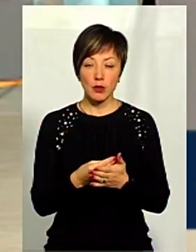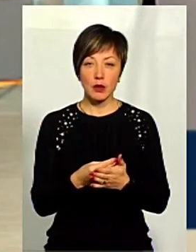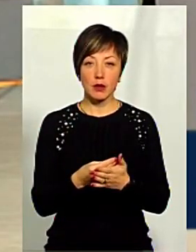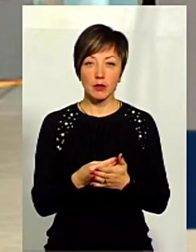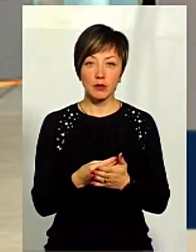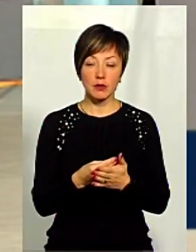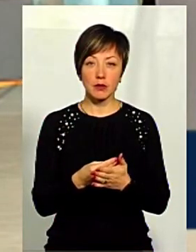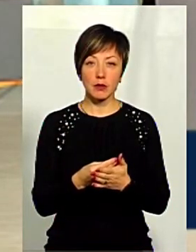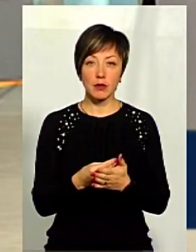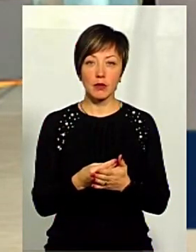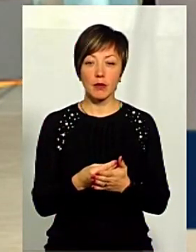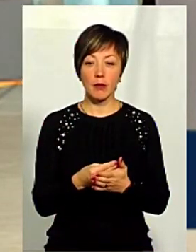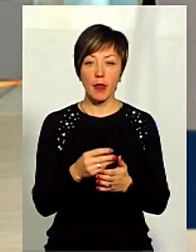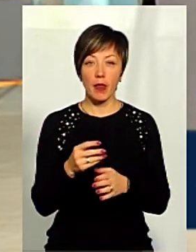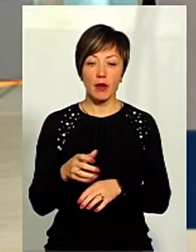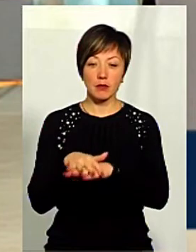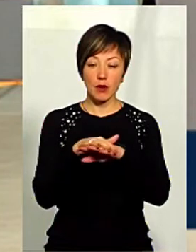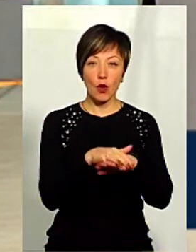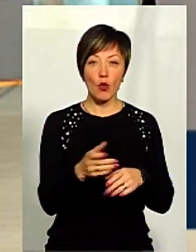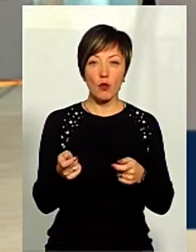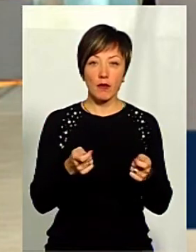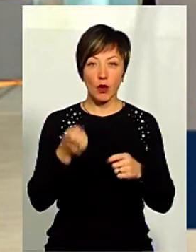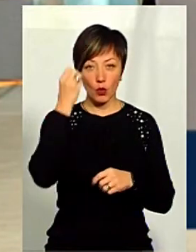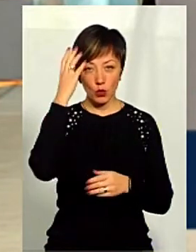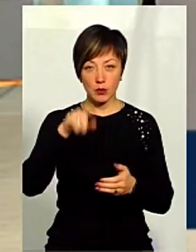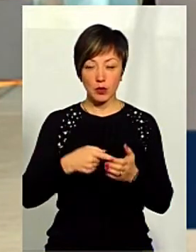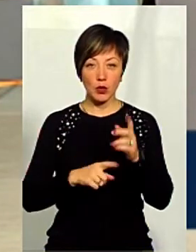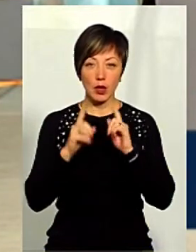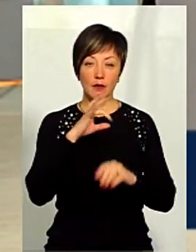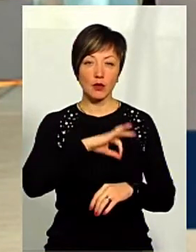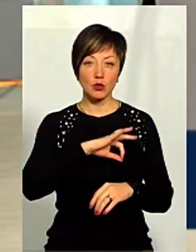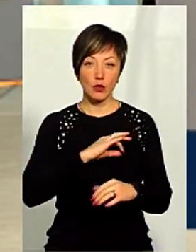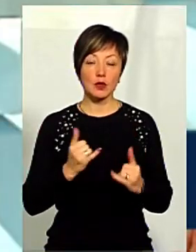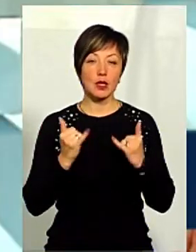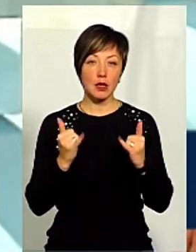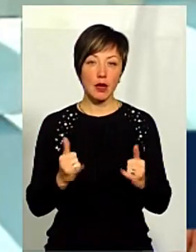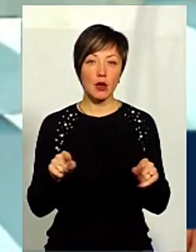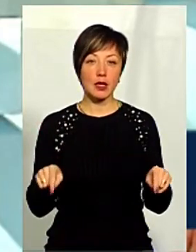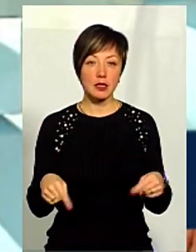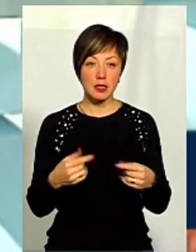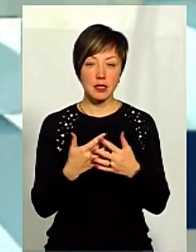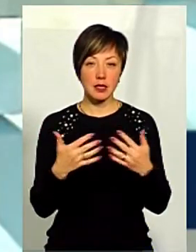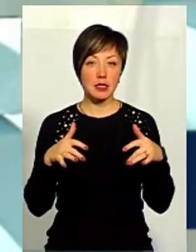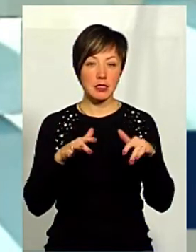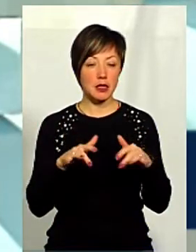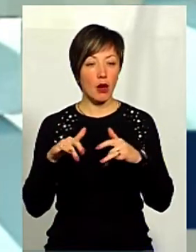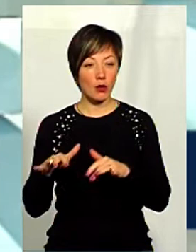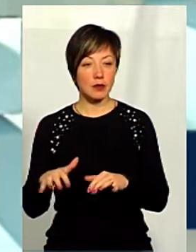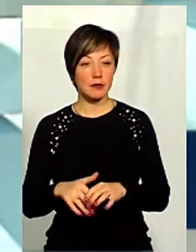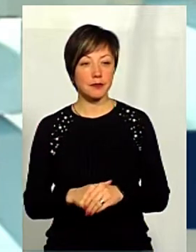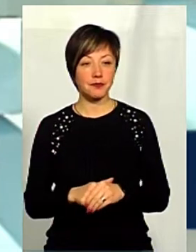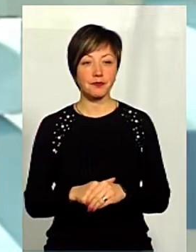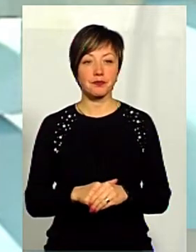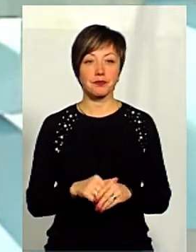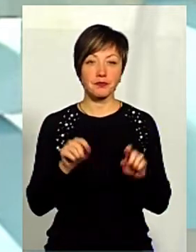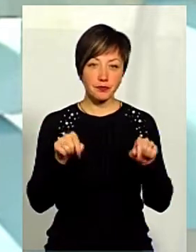рахунок управління культури, спецрахунок управління культури міської ради, які потім використовуються для організації різних заходів. В